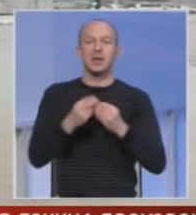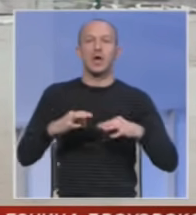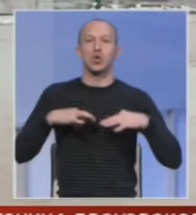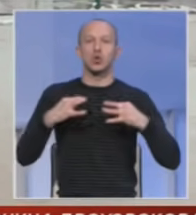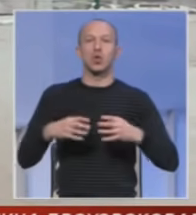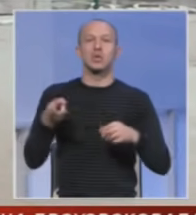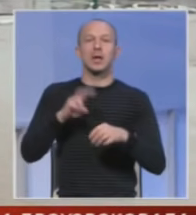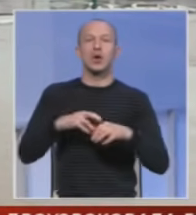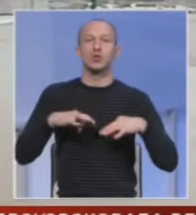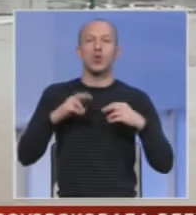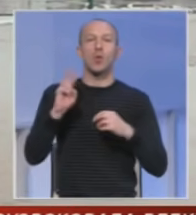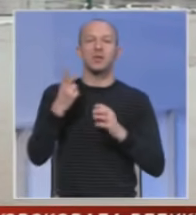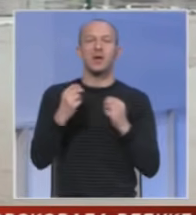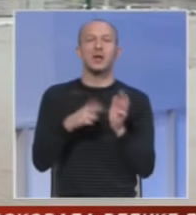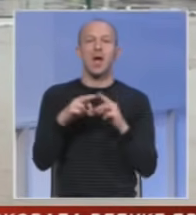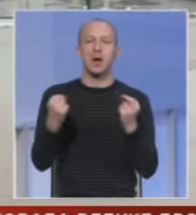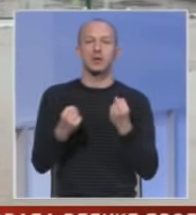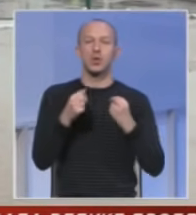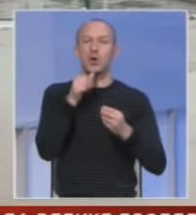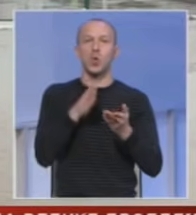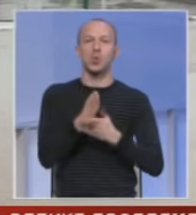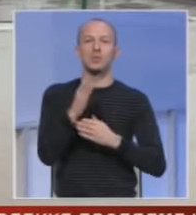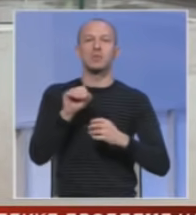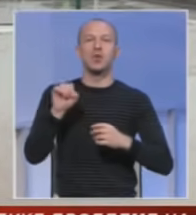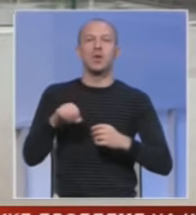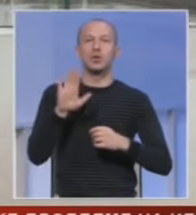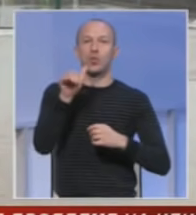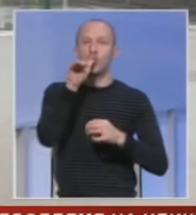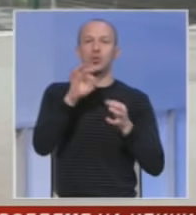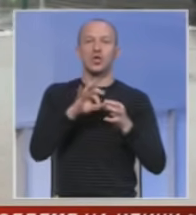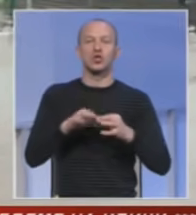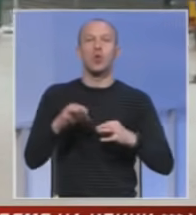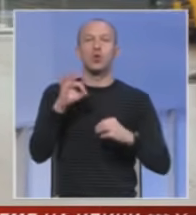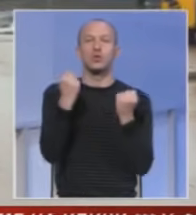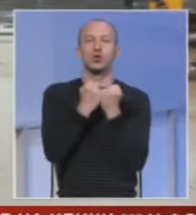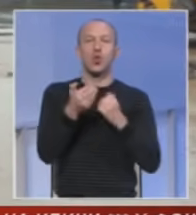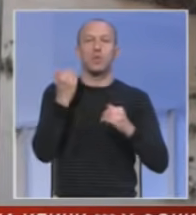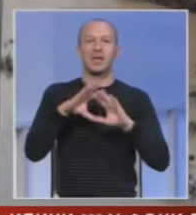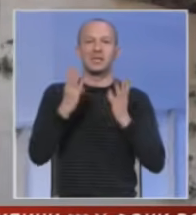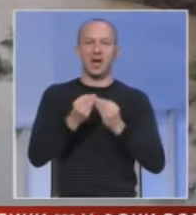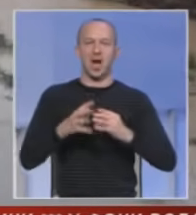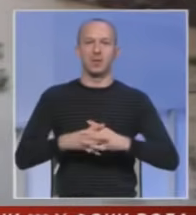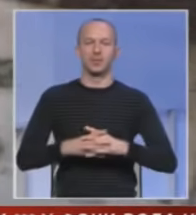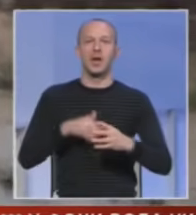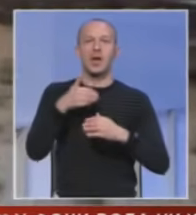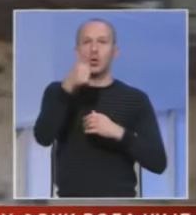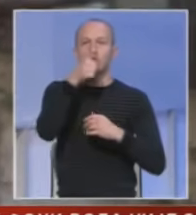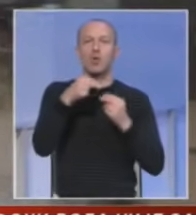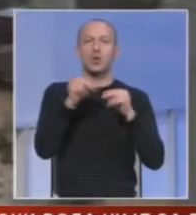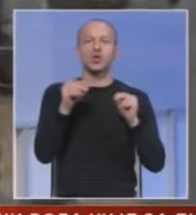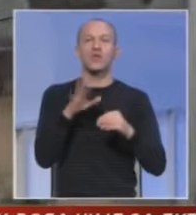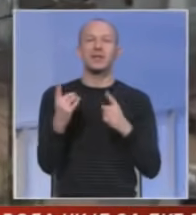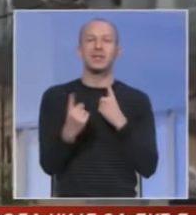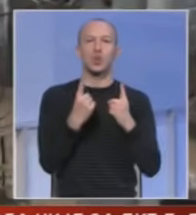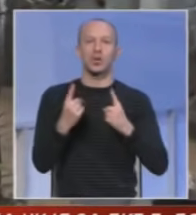jutros ranom zorom odazvali na akciju i uspjeli smo nekako da tu vodu zaštitimo, osnovnu školu prije svega. Nakon što je proglašena